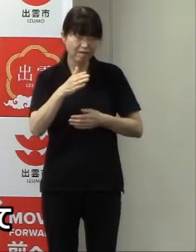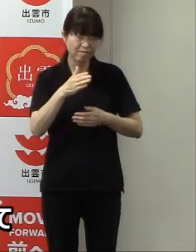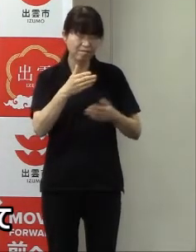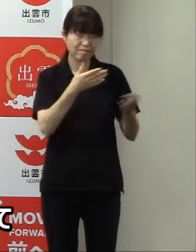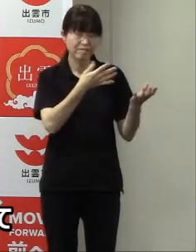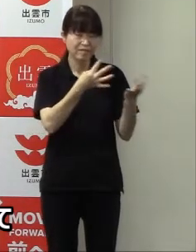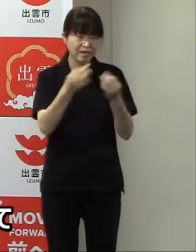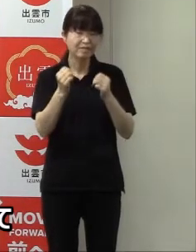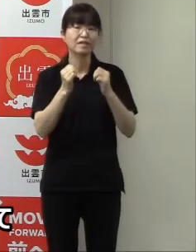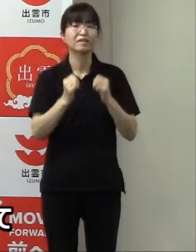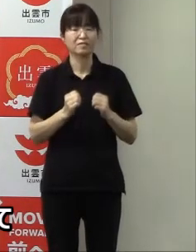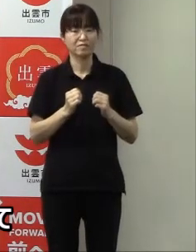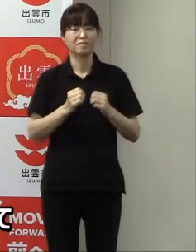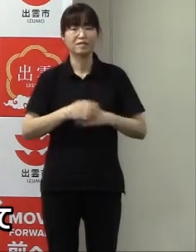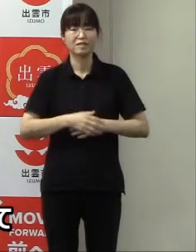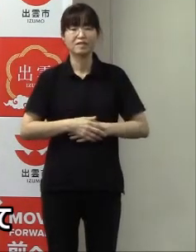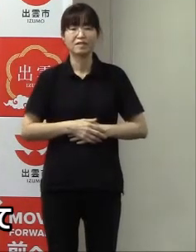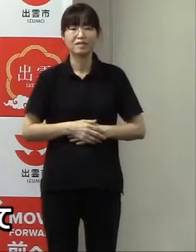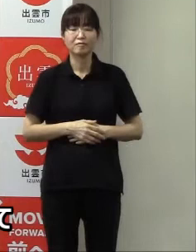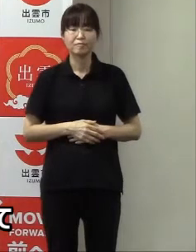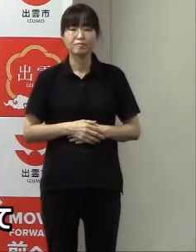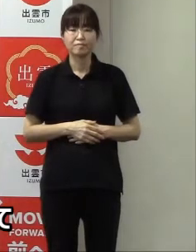ます。